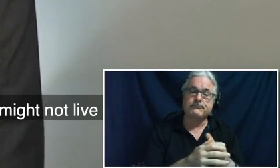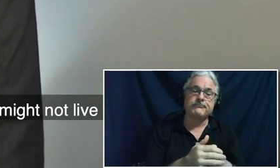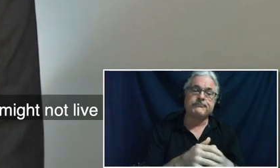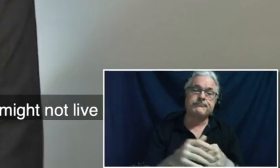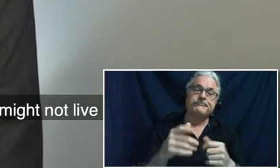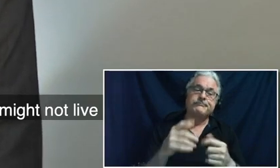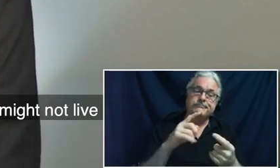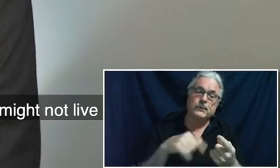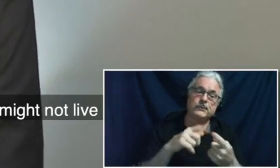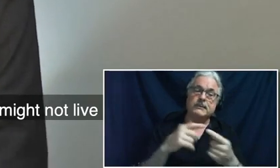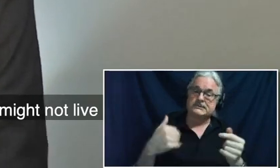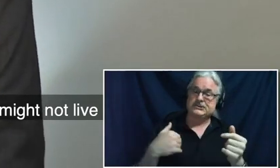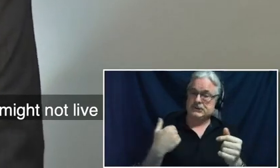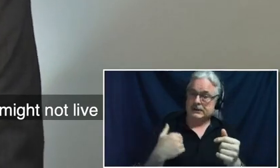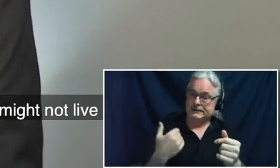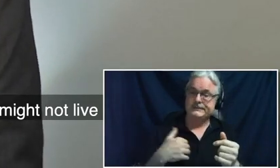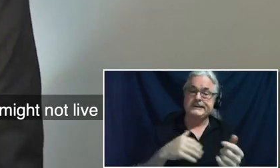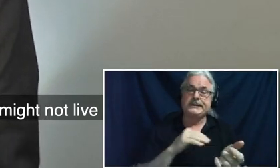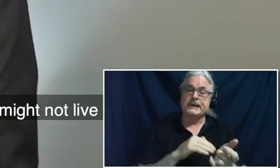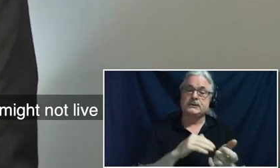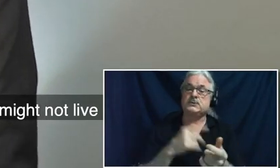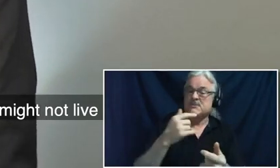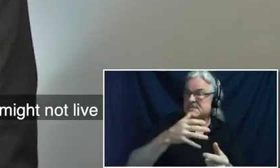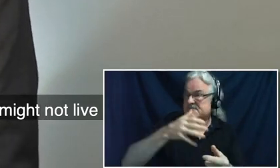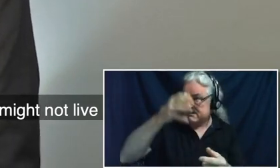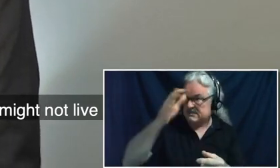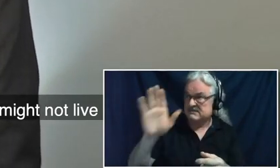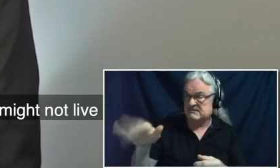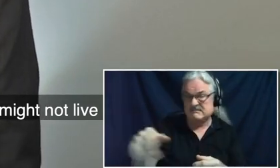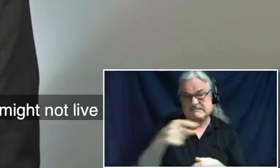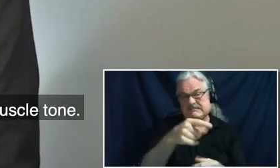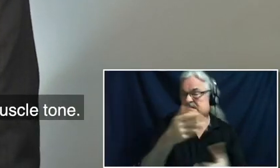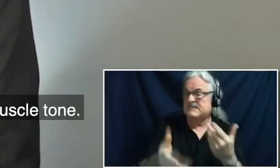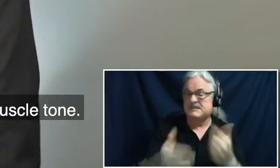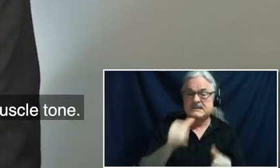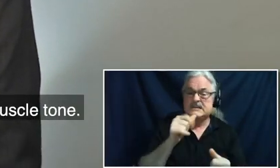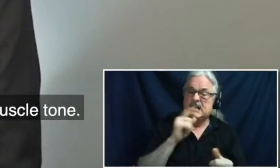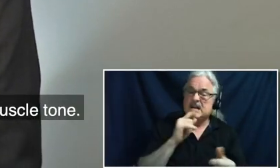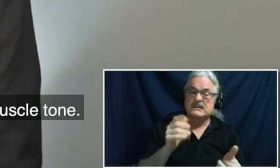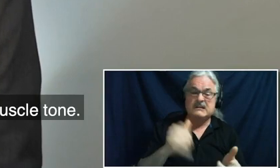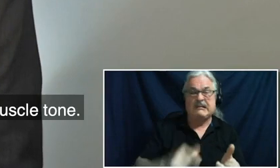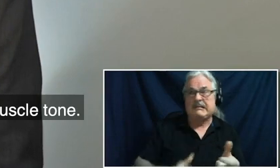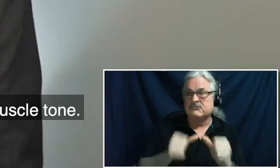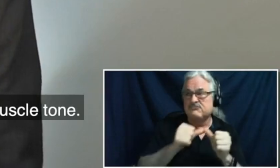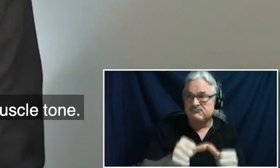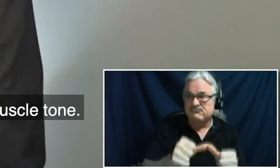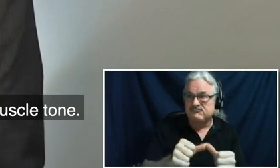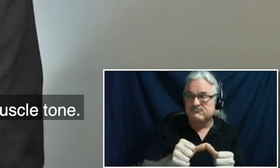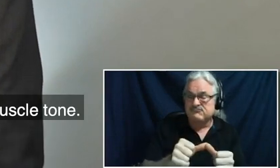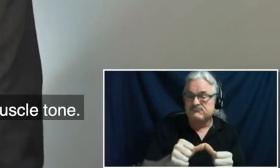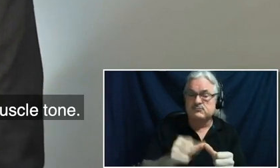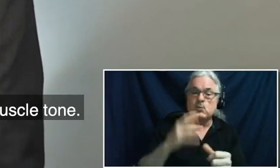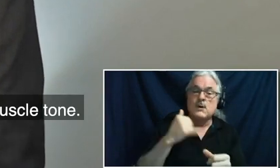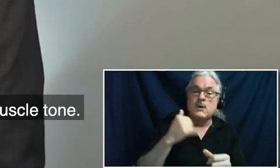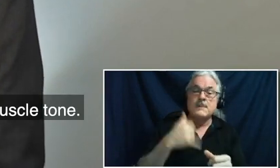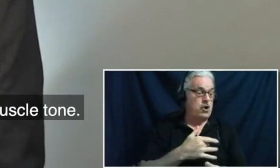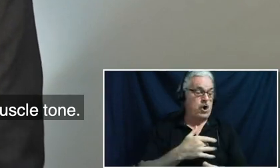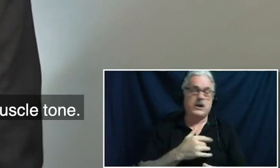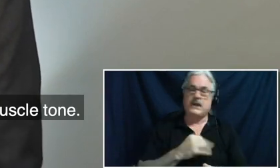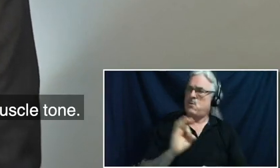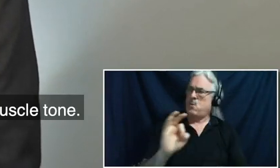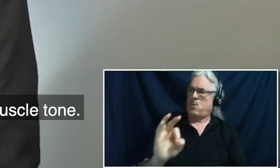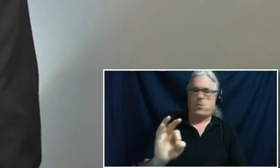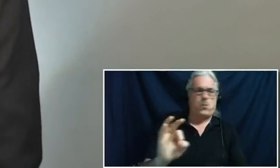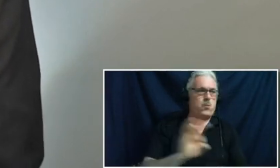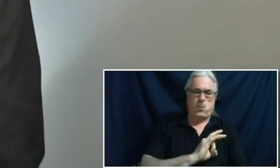j'avais 9 jours, un médecin a dit à mes parents que je pourrais ne pas vivre très longtemps car j'avais une cavité dans mon cœur